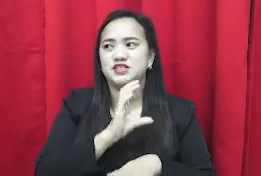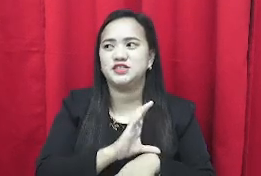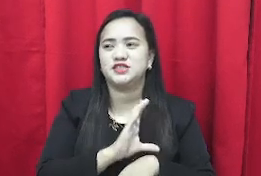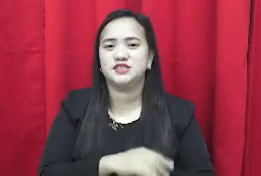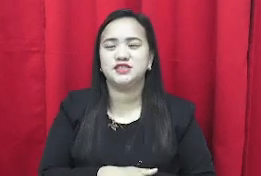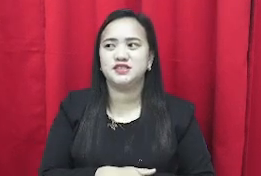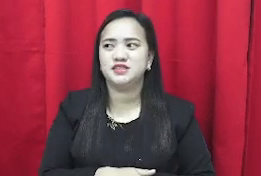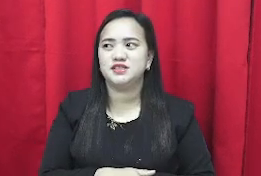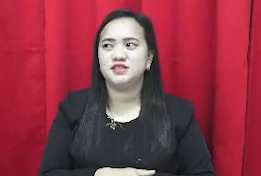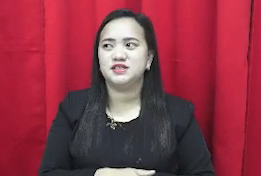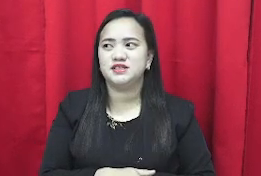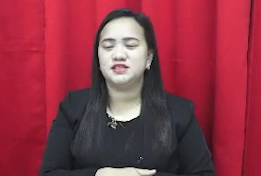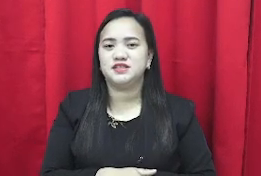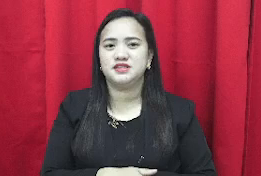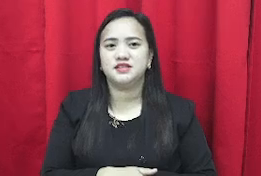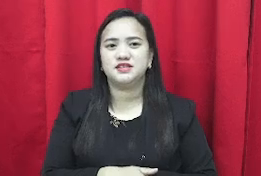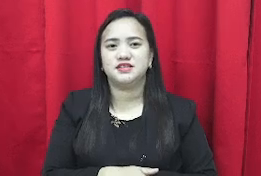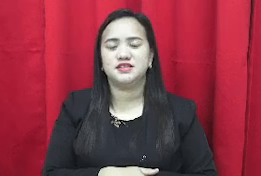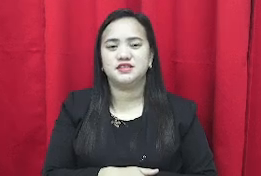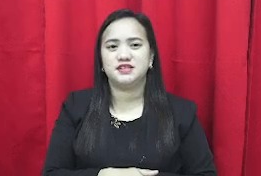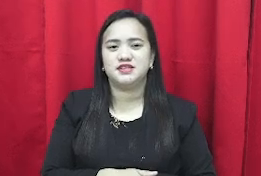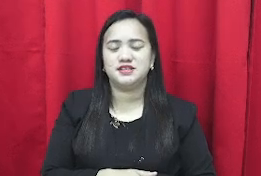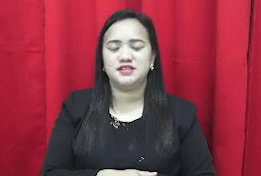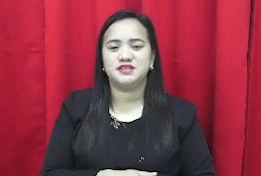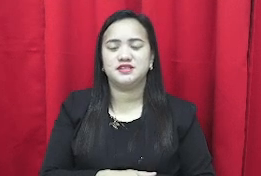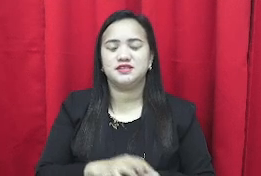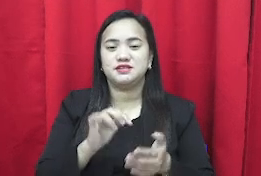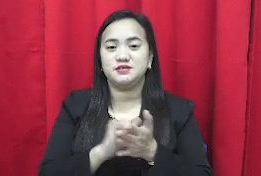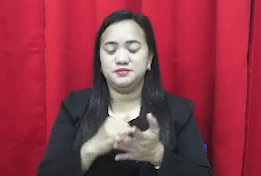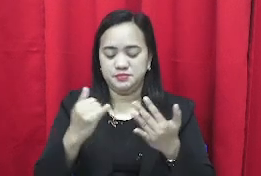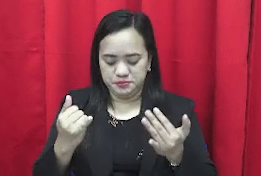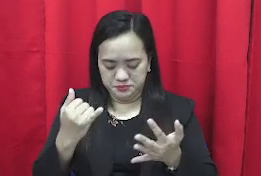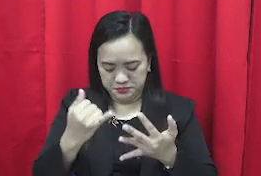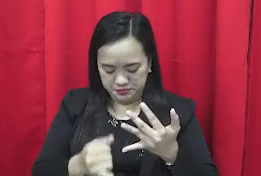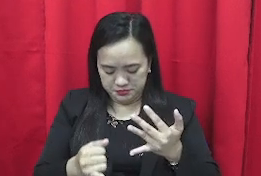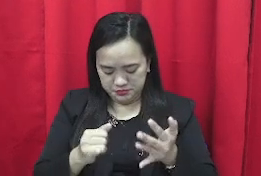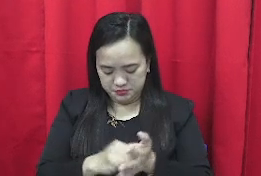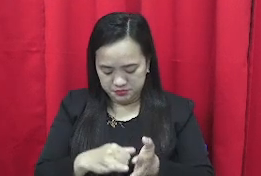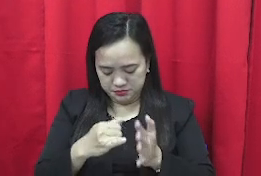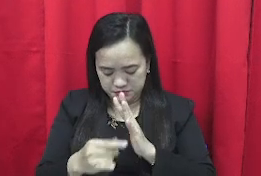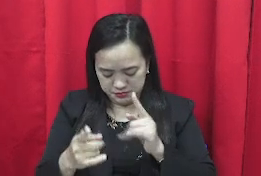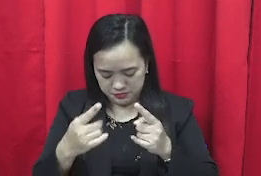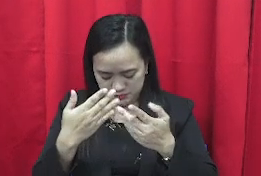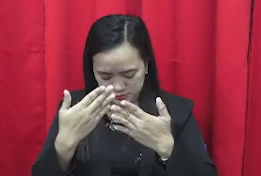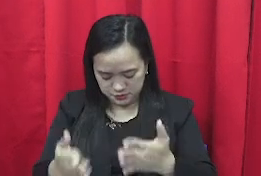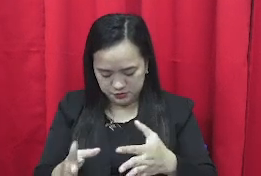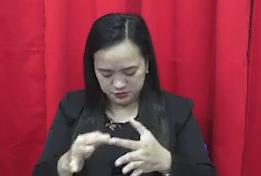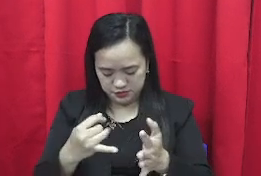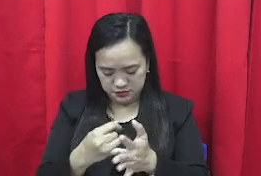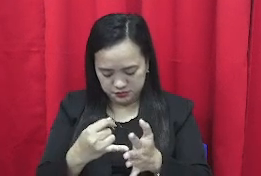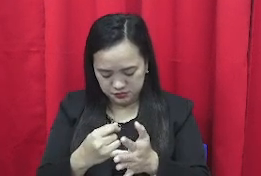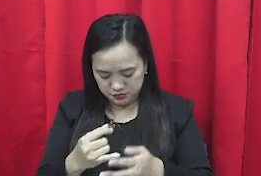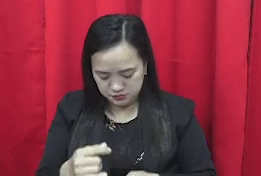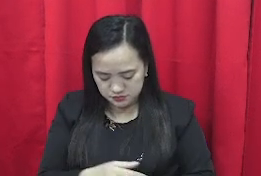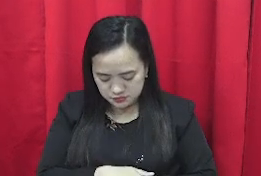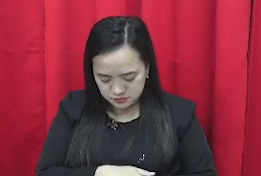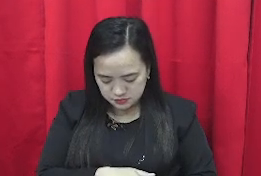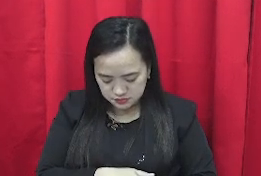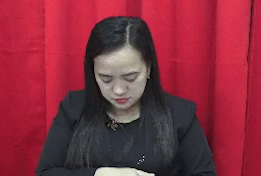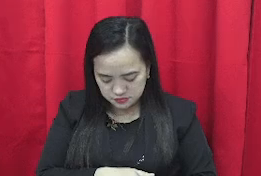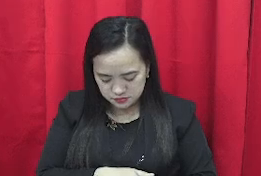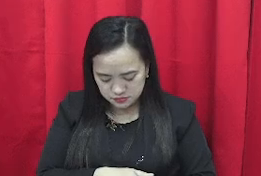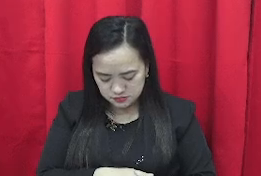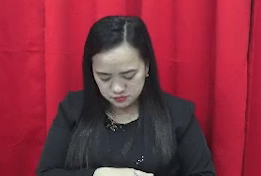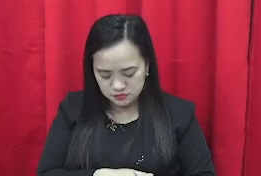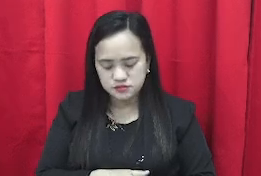m may Last Words natin Oo kaya mga kapatid ah samantalahin natin samantalahin natin ang Ah hindi